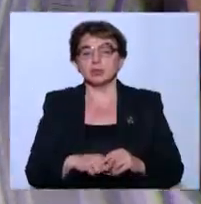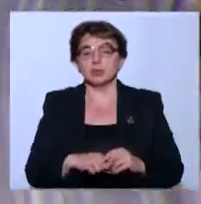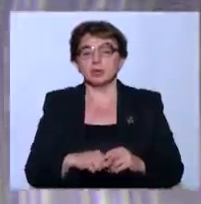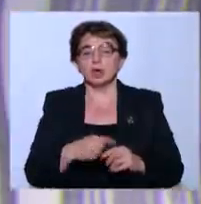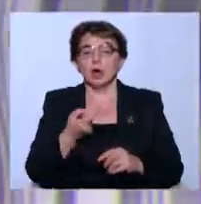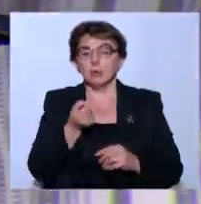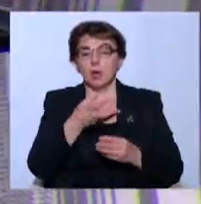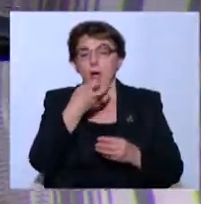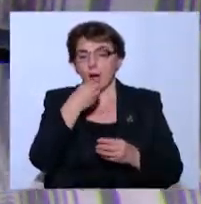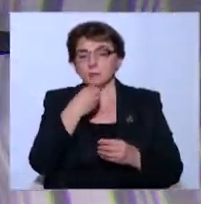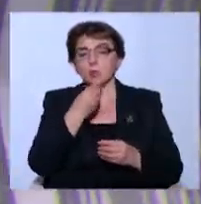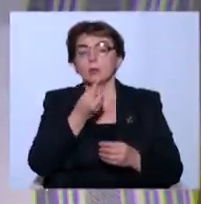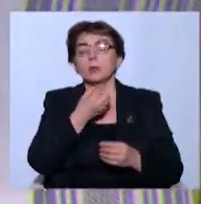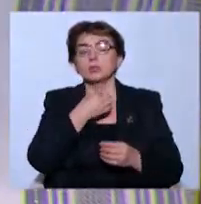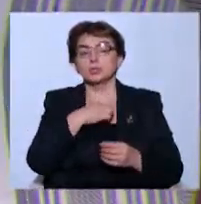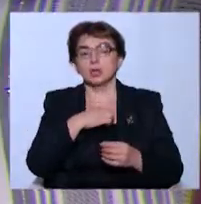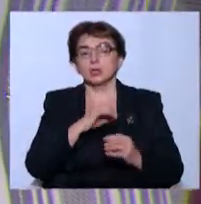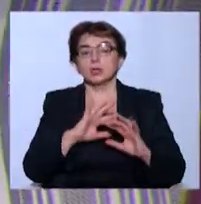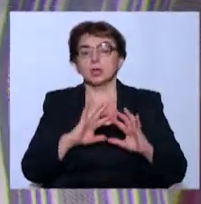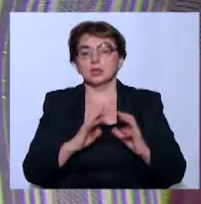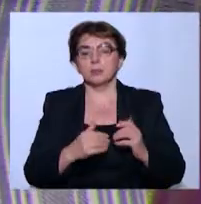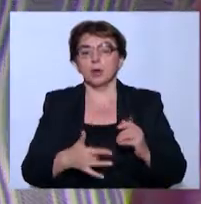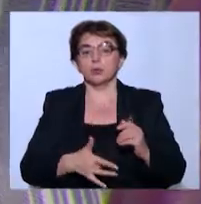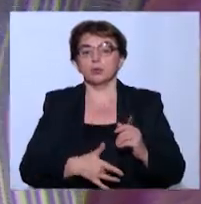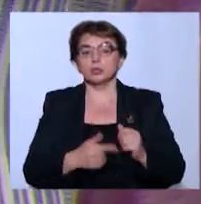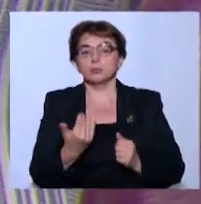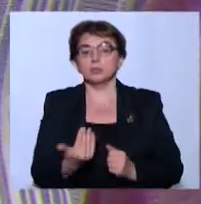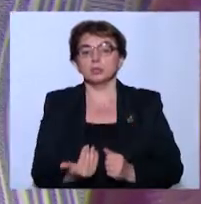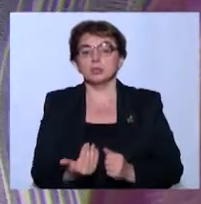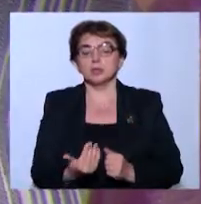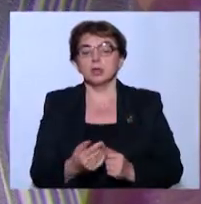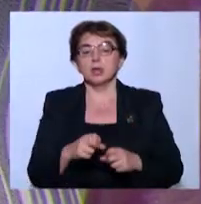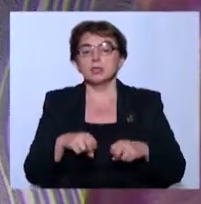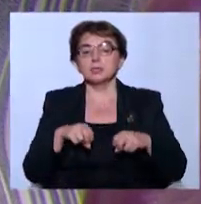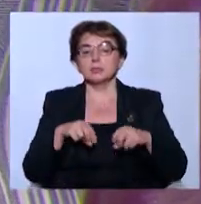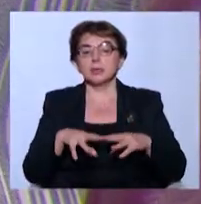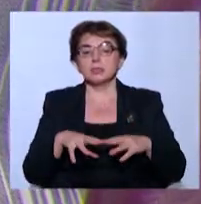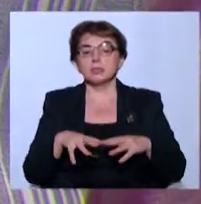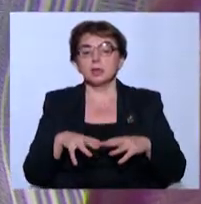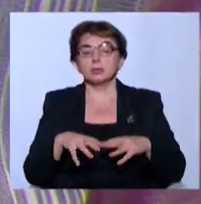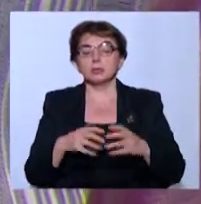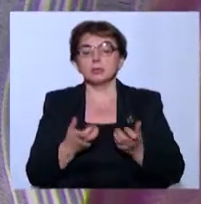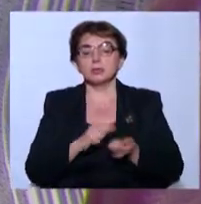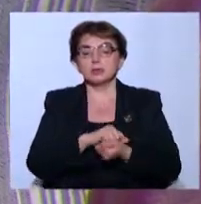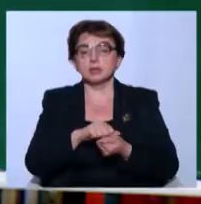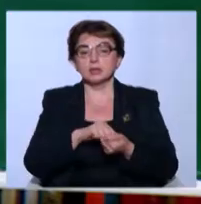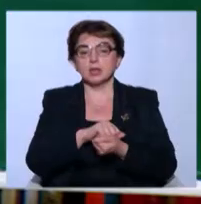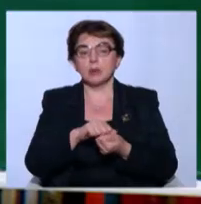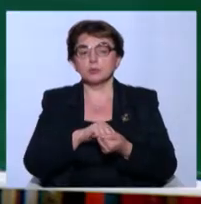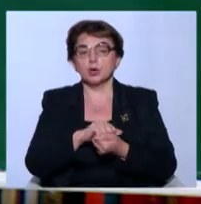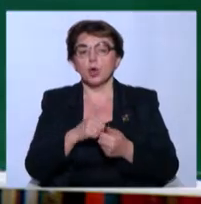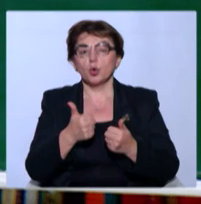ლუკმა ჩადის, როგორც იცით, ხდება კუჭში მისი მექანიკურად დამუშავება, რა